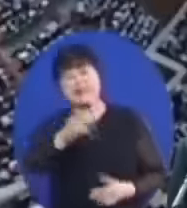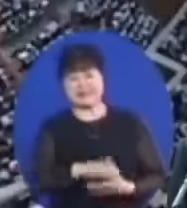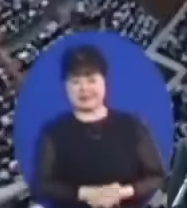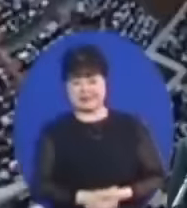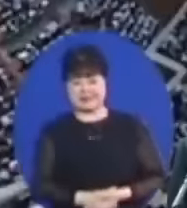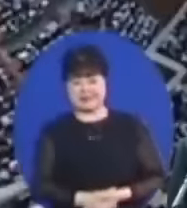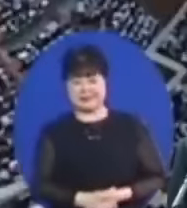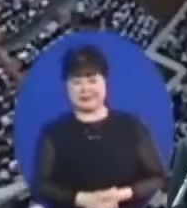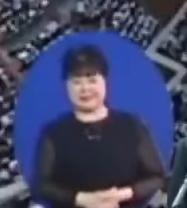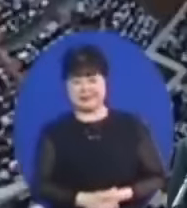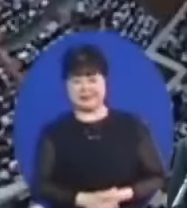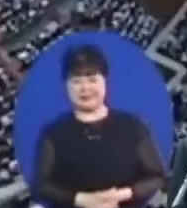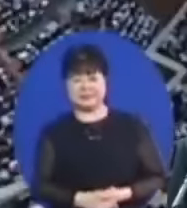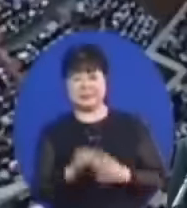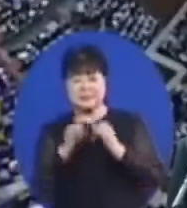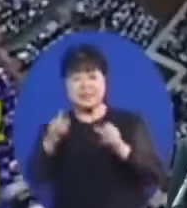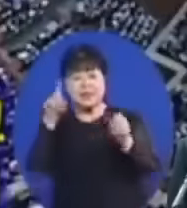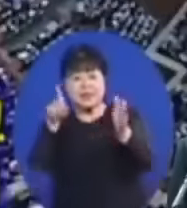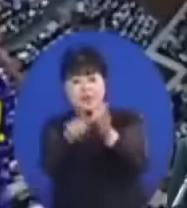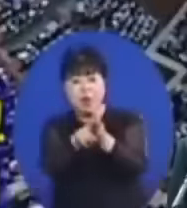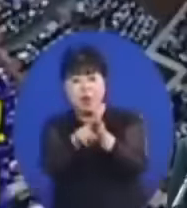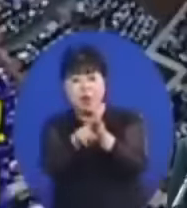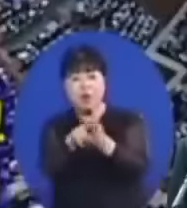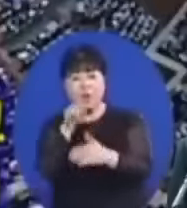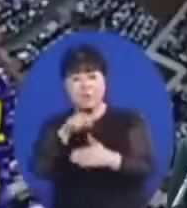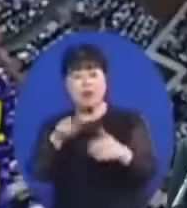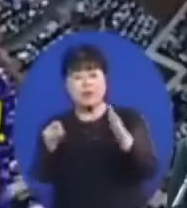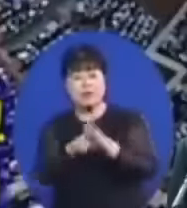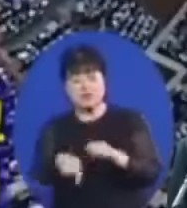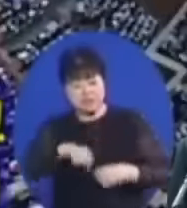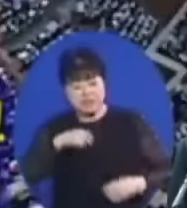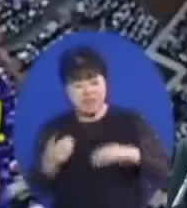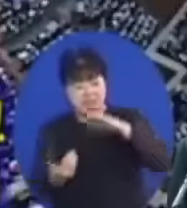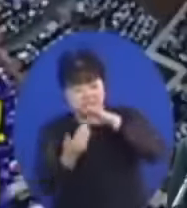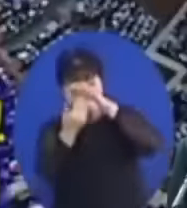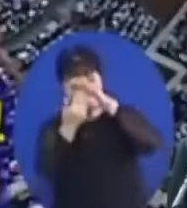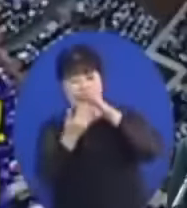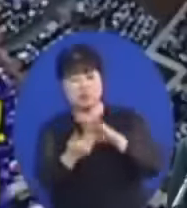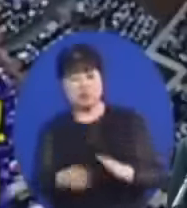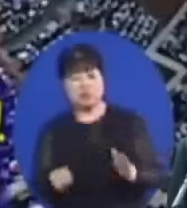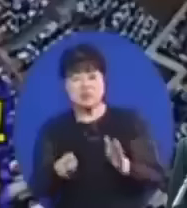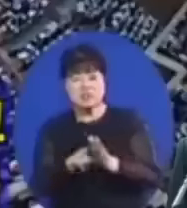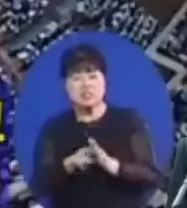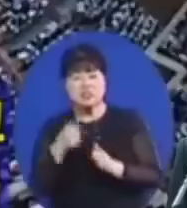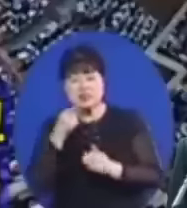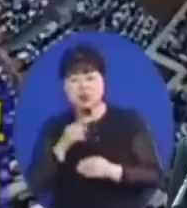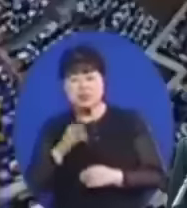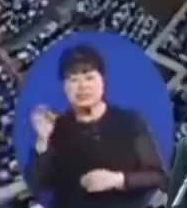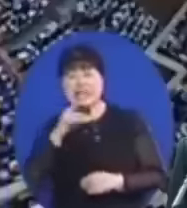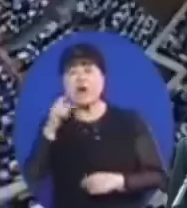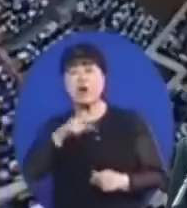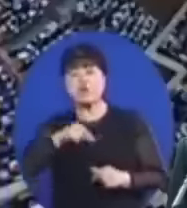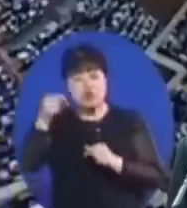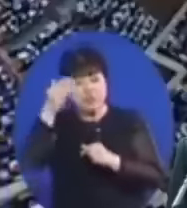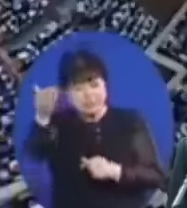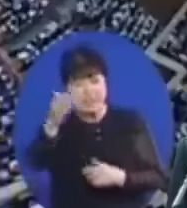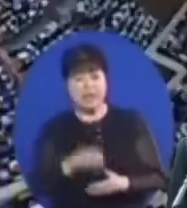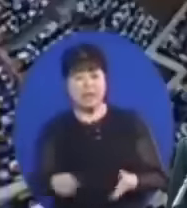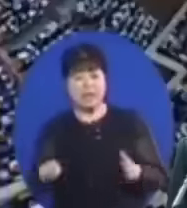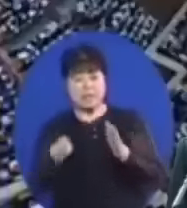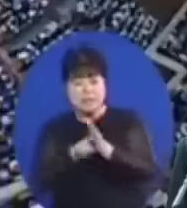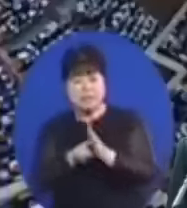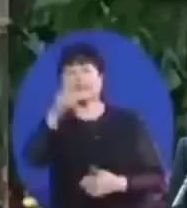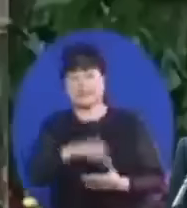것입니다. 사람의 마음으로 믿어 의에 이르고 입으로 시인하여 구원에 이른다고 분명한 자기 믿음을 입으로 시인해야